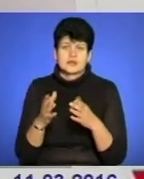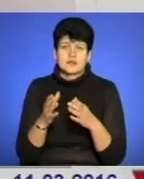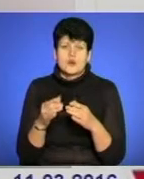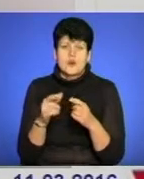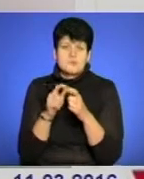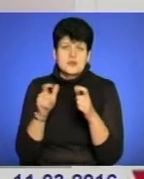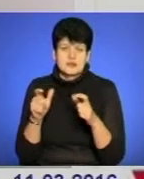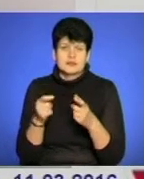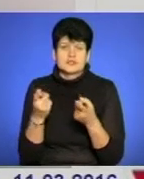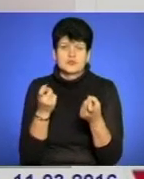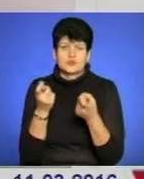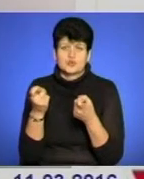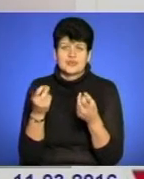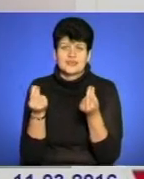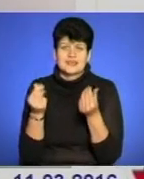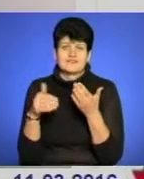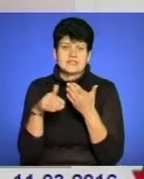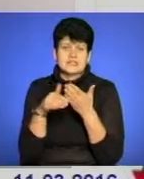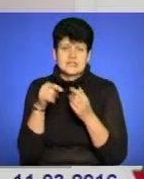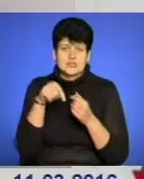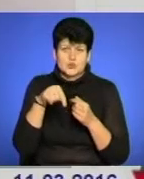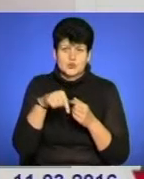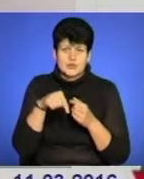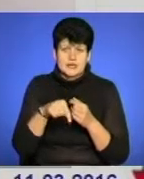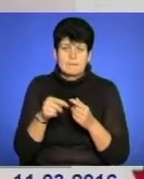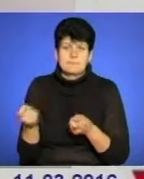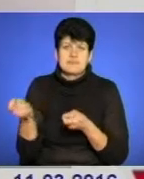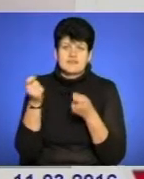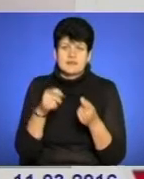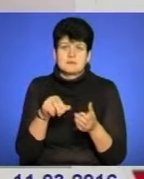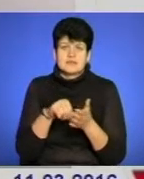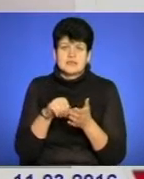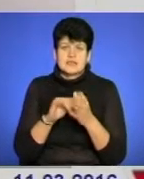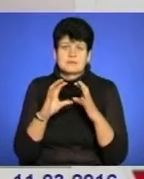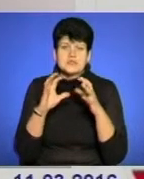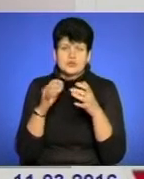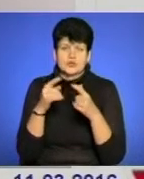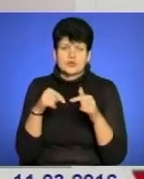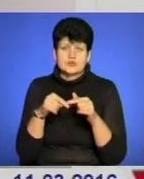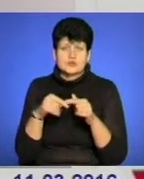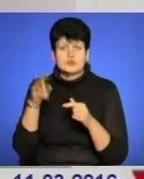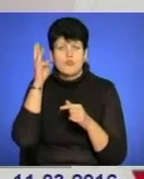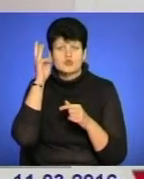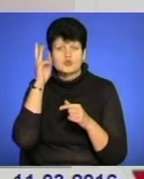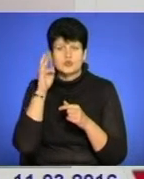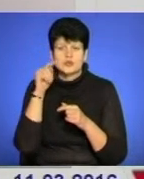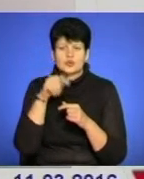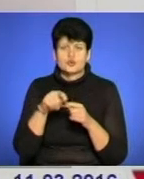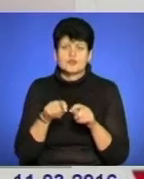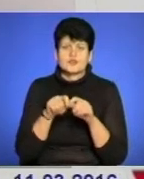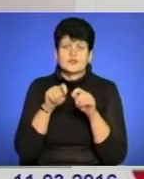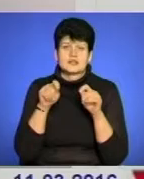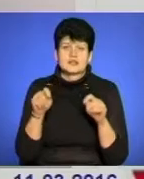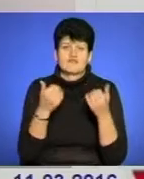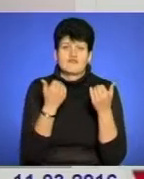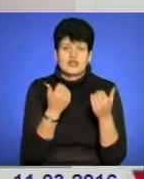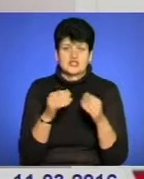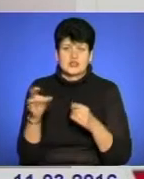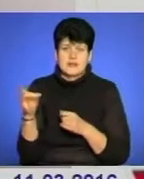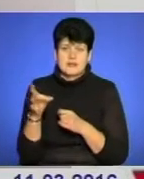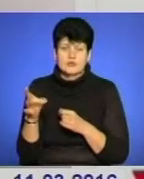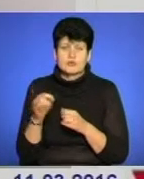залучення інвестицій сюди, привезення представників міжнародних організацій, посольств, для того, щоб відкрити, зокрема, ваш регіон. І